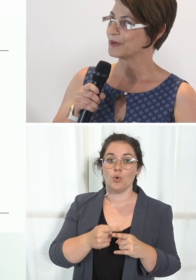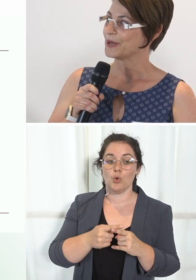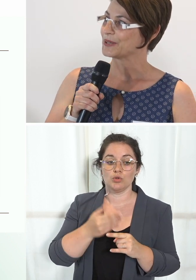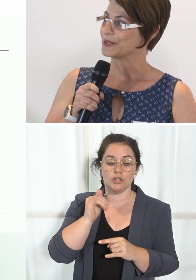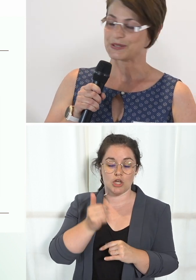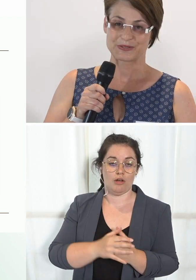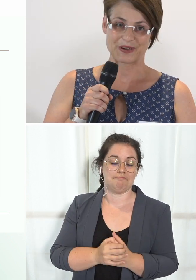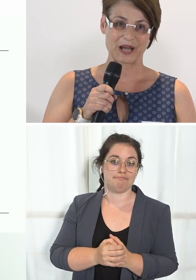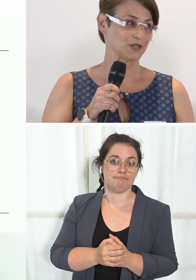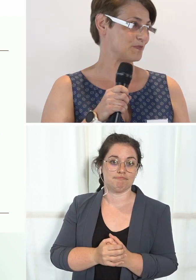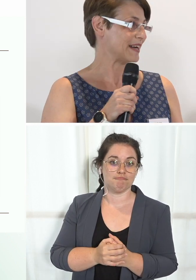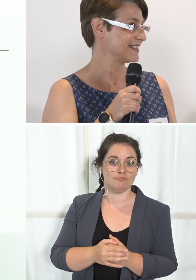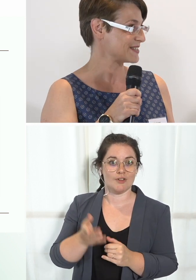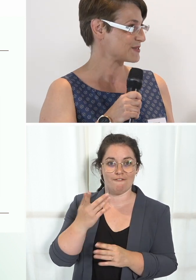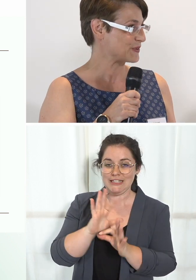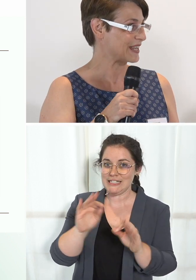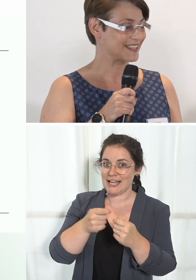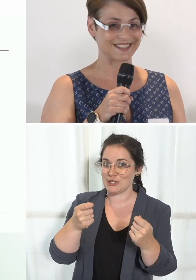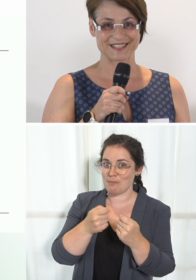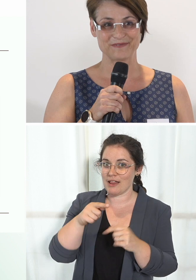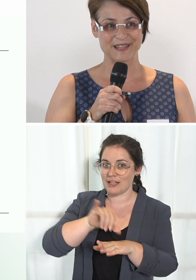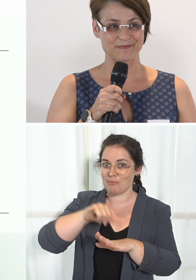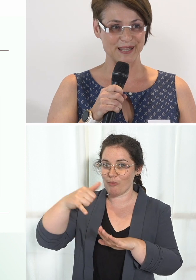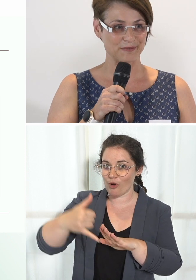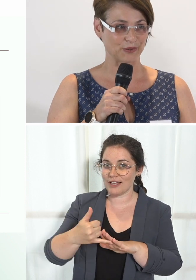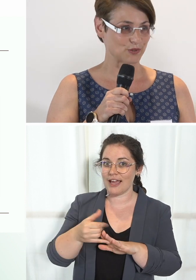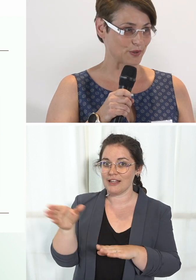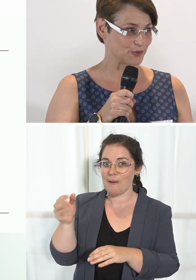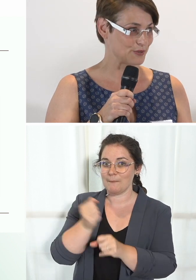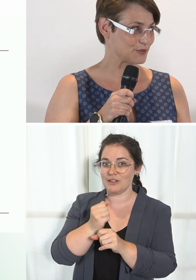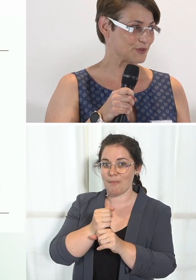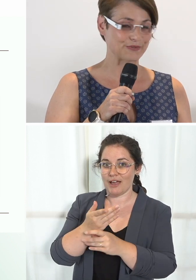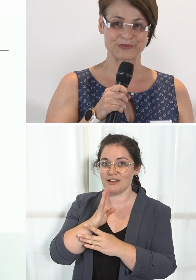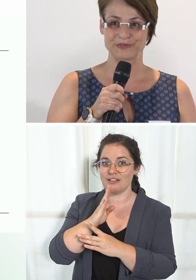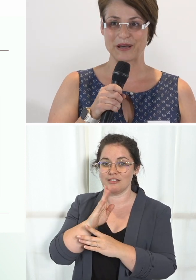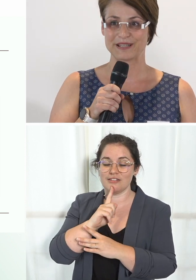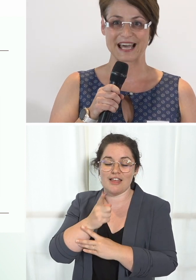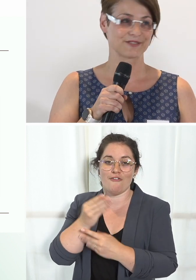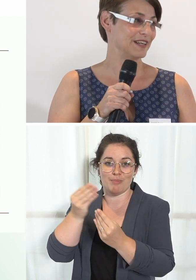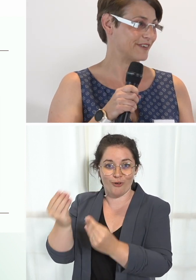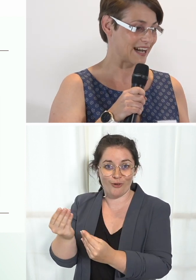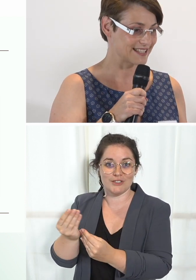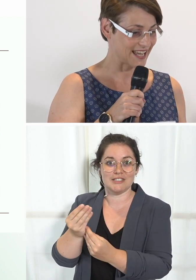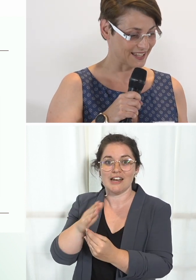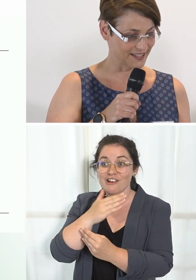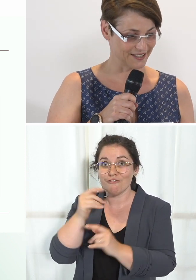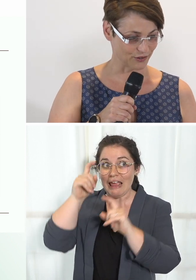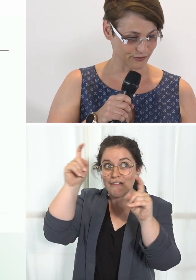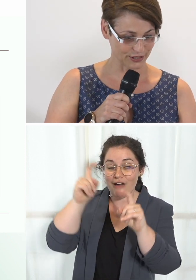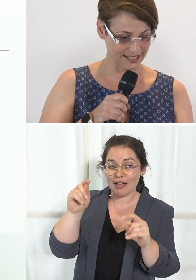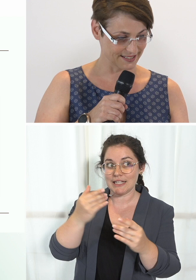ja, das war ganz spannend, dieses Projekt, die Mitarbeiter bei uns begrüßen zu dürfen, und war mit ganz vielen